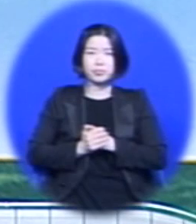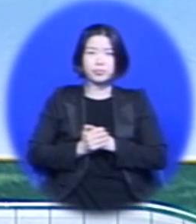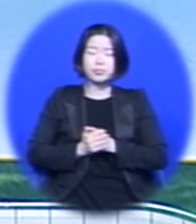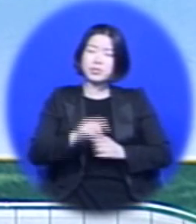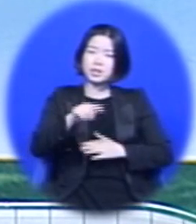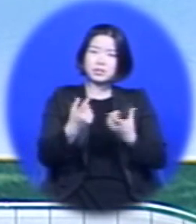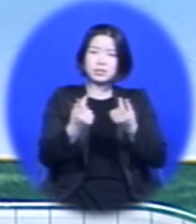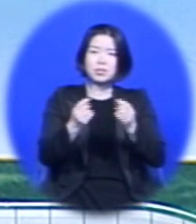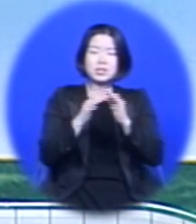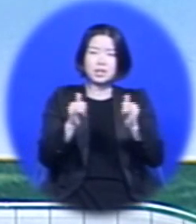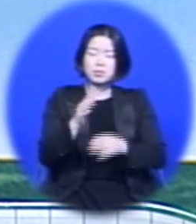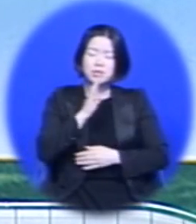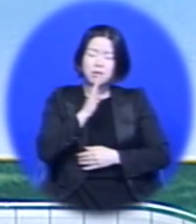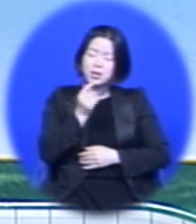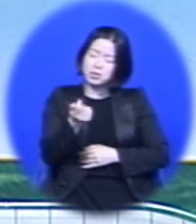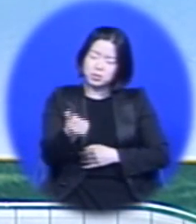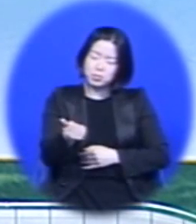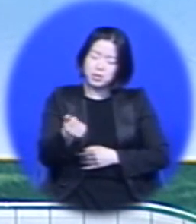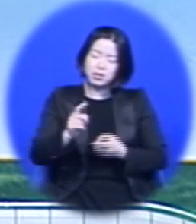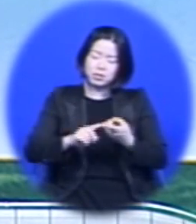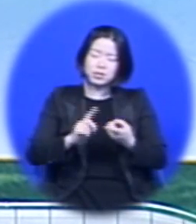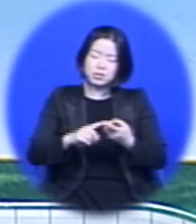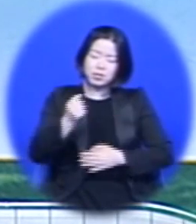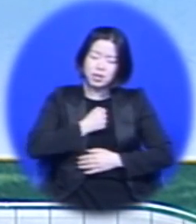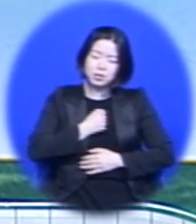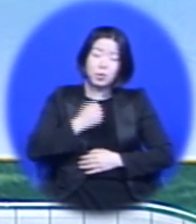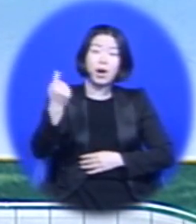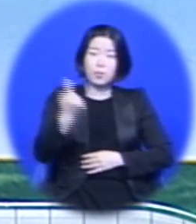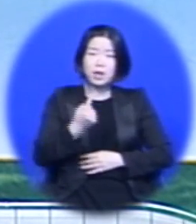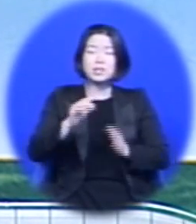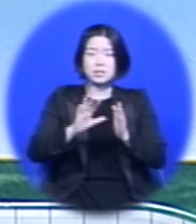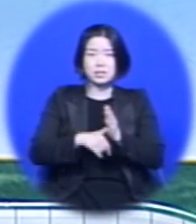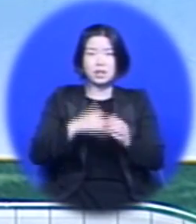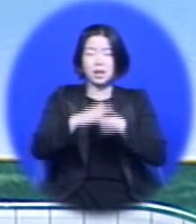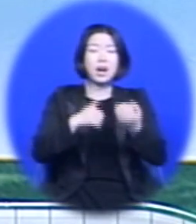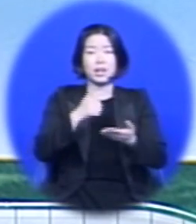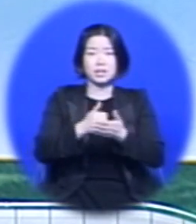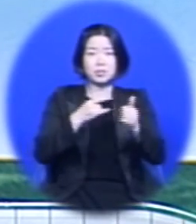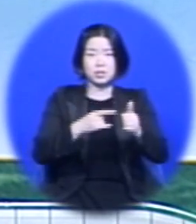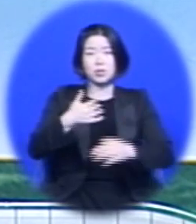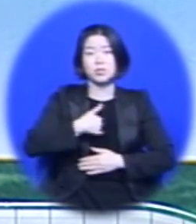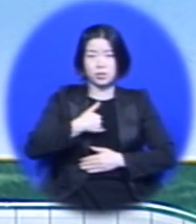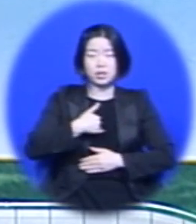그런 사람이 참 적다는 것에 대해서 애통함이 왔었을 때 하나님께서 저에게